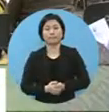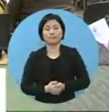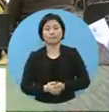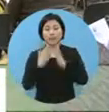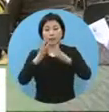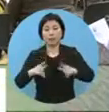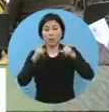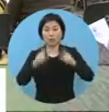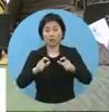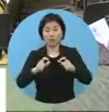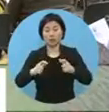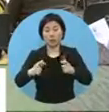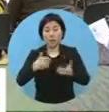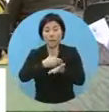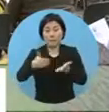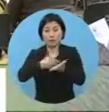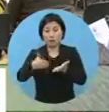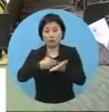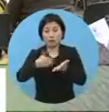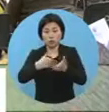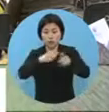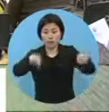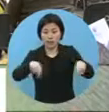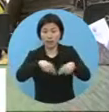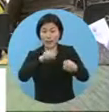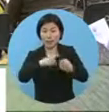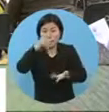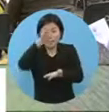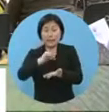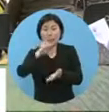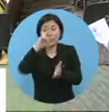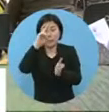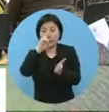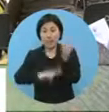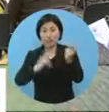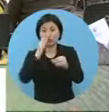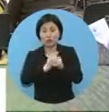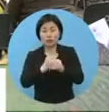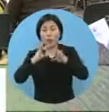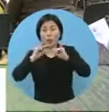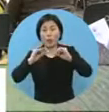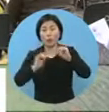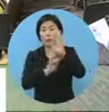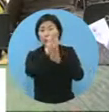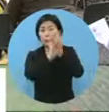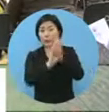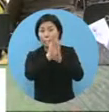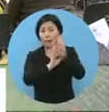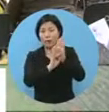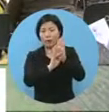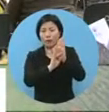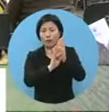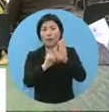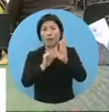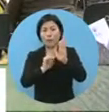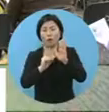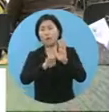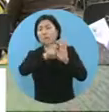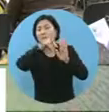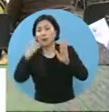전남 지역 작가들의 미술품을 저렴한 가격에 판매하는 남도예술은행 토요그림경매가 수시로 열리는 깜짝